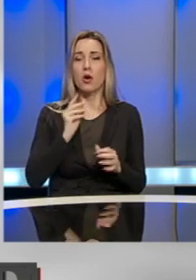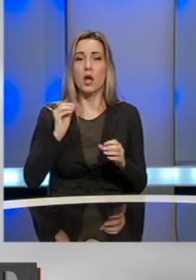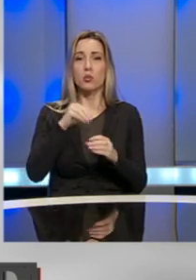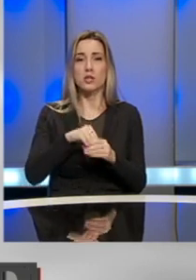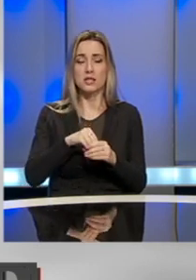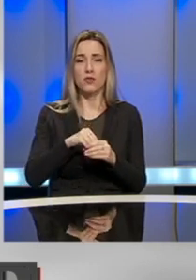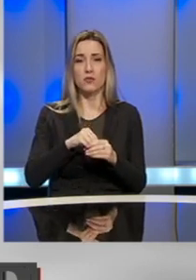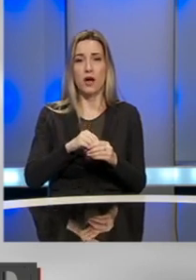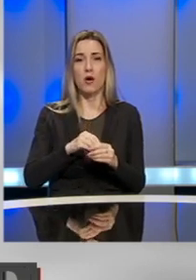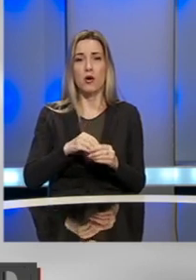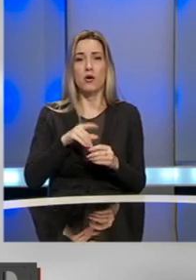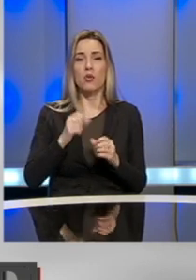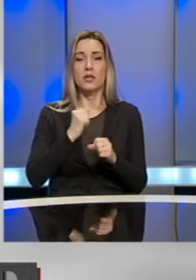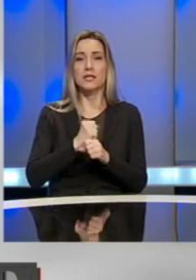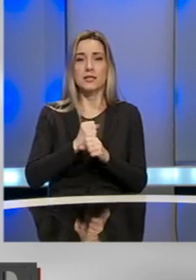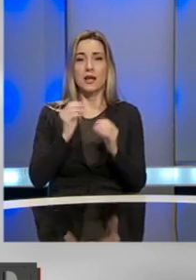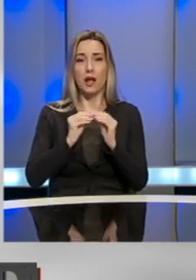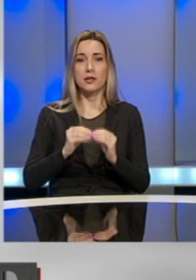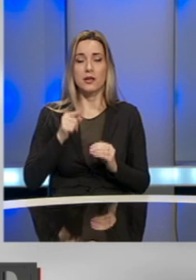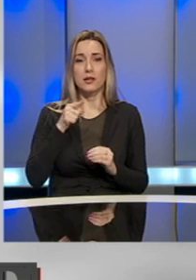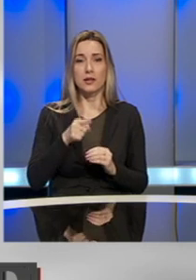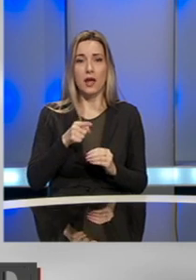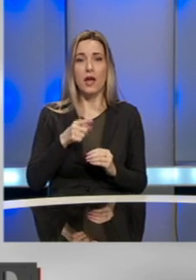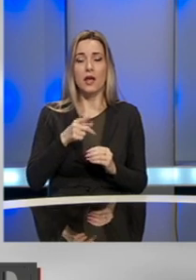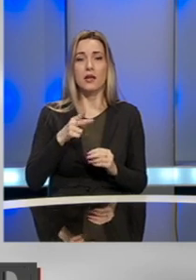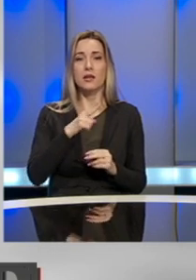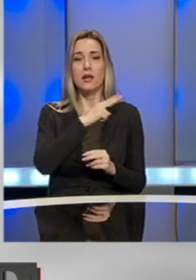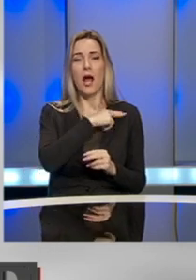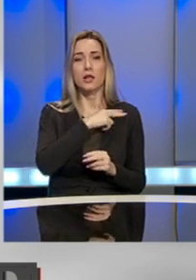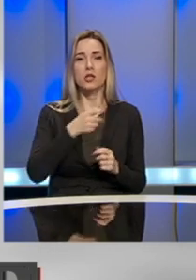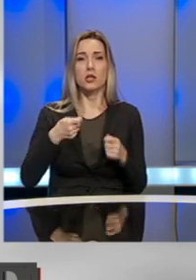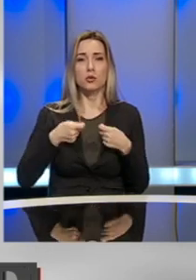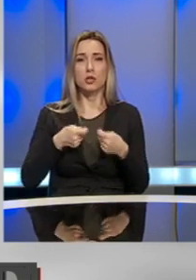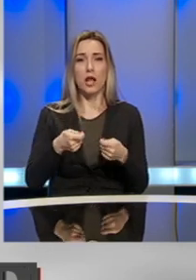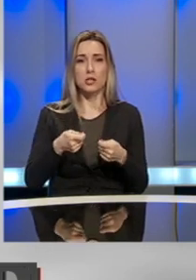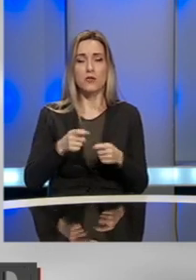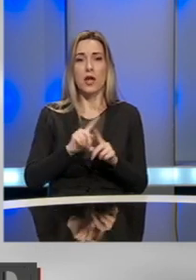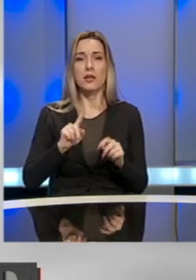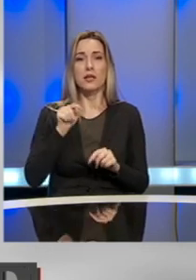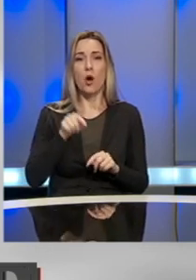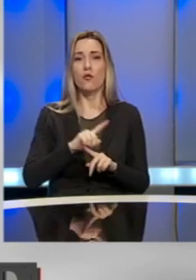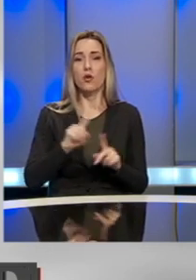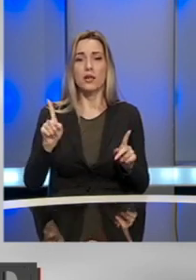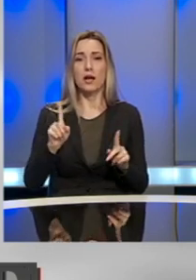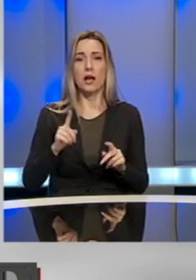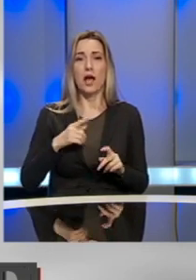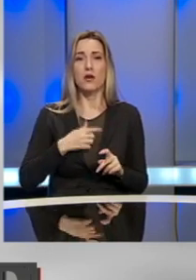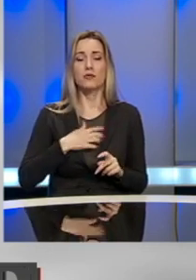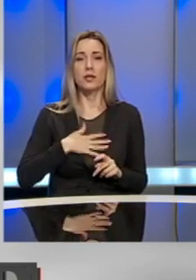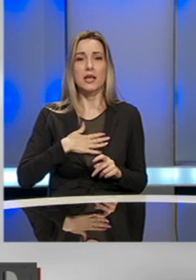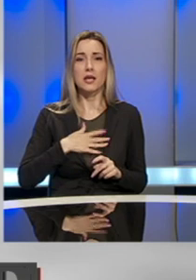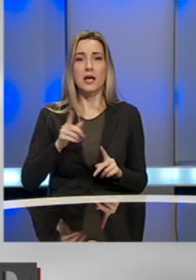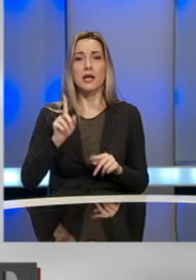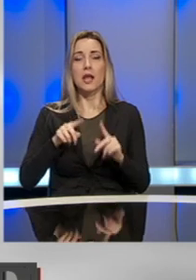učestvovao u izradi nje i nadležnih tužilaštava. Dakle, nije ovo nikakav hir, niti je neko